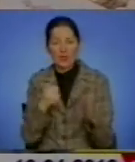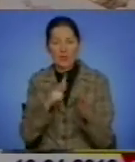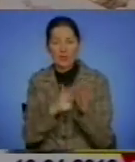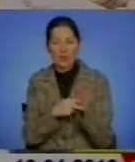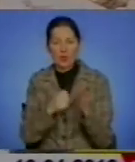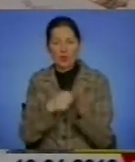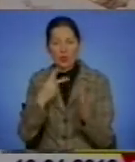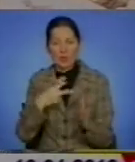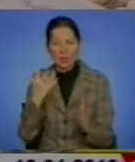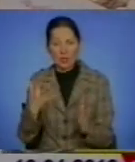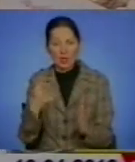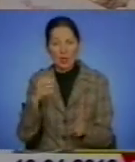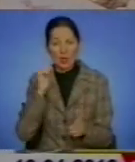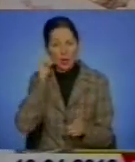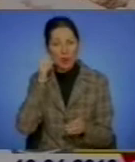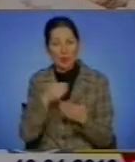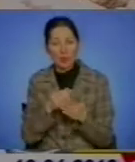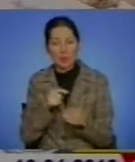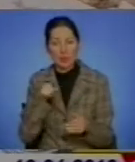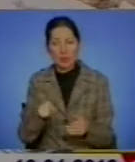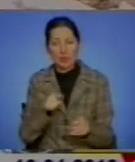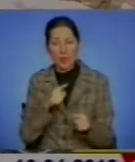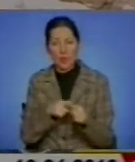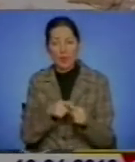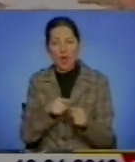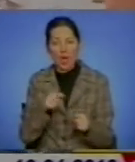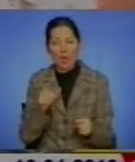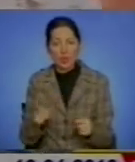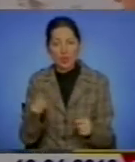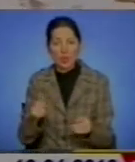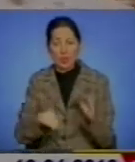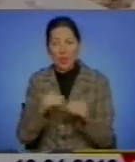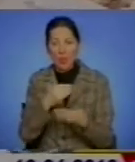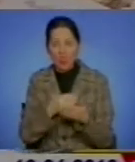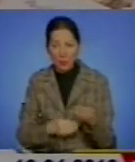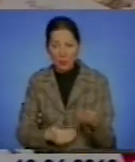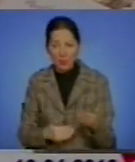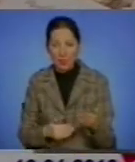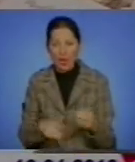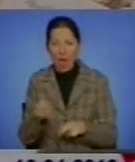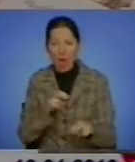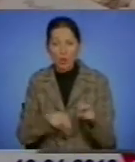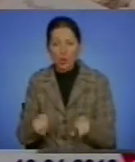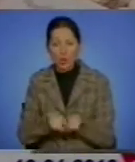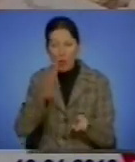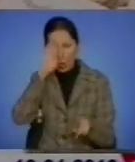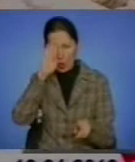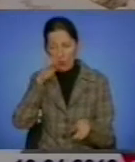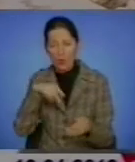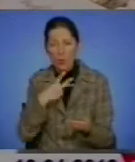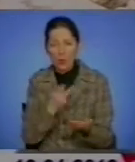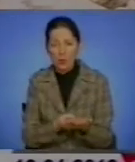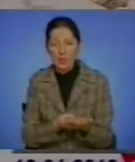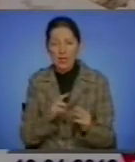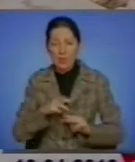районі десь 1,5 тисячі чоловік. Складаємо списки таких призовників. В принципі, розшук таких призовників покладений на Міністерство